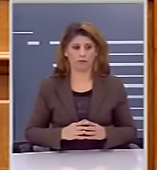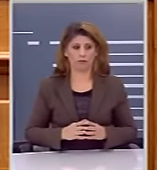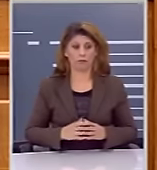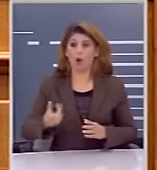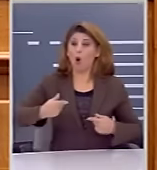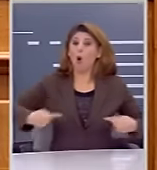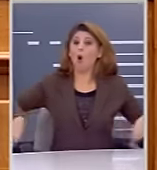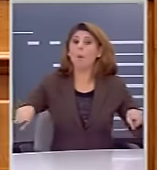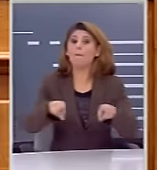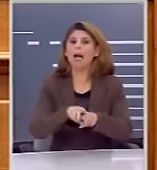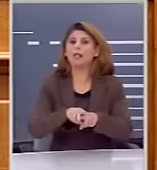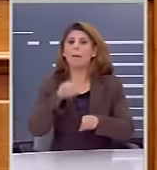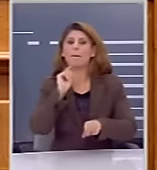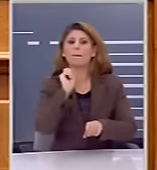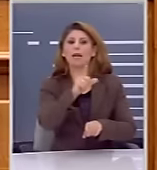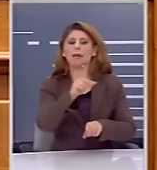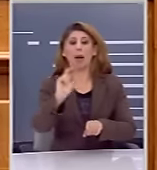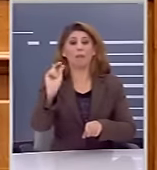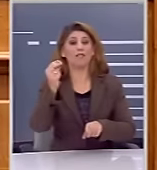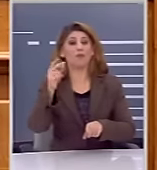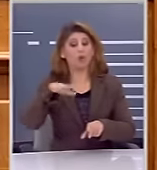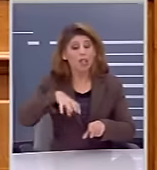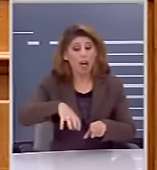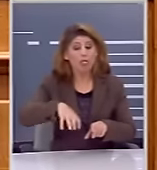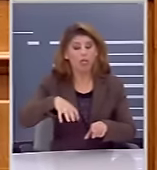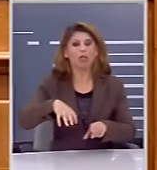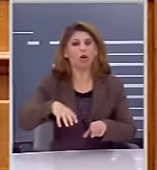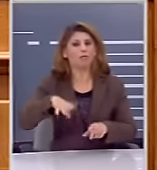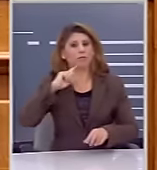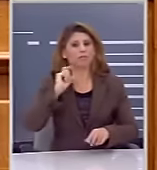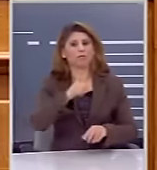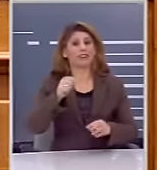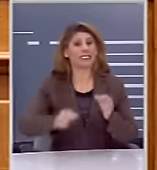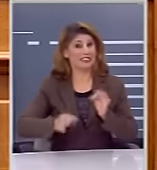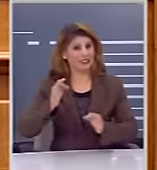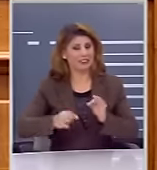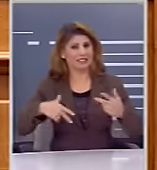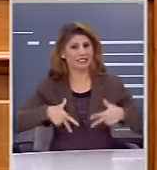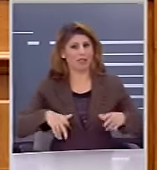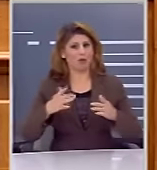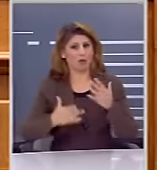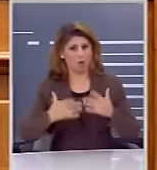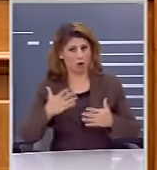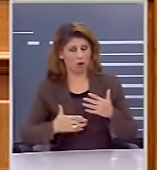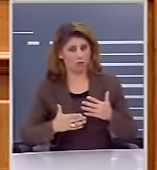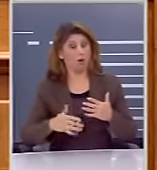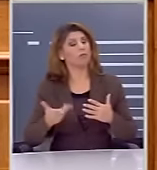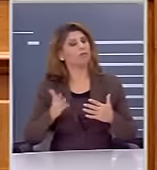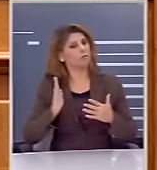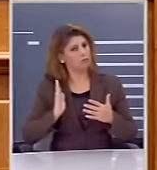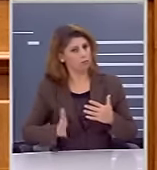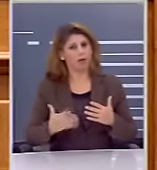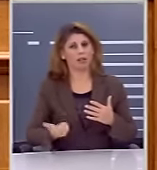όλοι μαζί να στείλουμε ένα μήνυμα από τη Βουλή των Ελλήνων και σήμερα στη συζήτηση του κρατικού προϋπολογισμού ότι μπορεί να